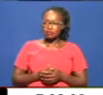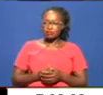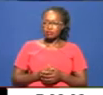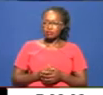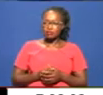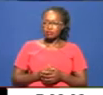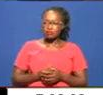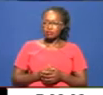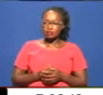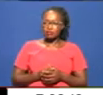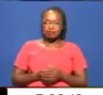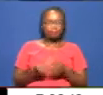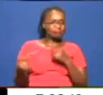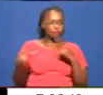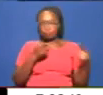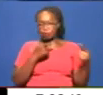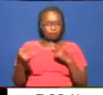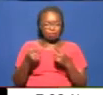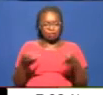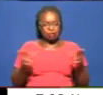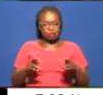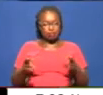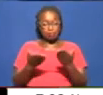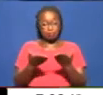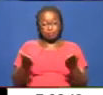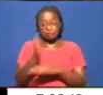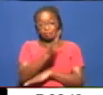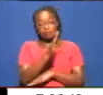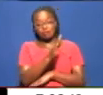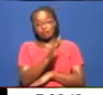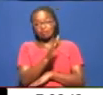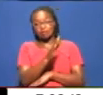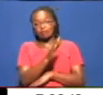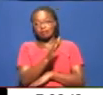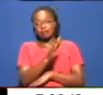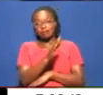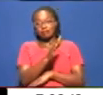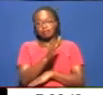Looking at the chaos that have happened in this house this afternoon, I am